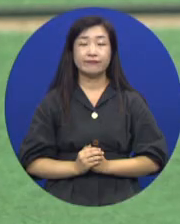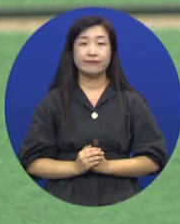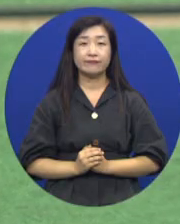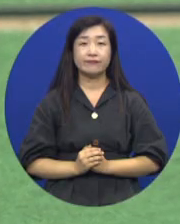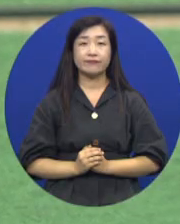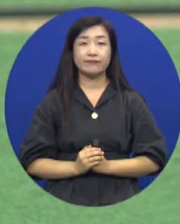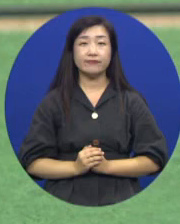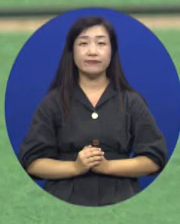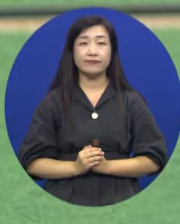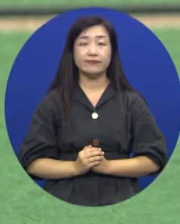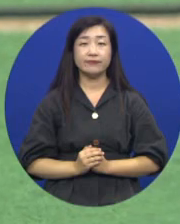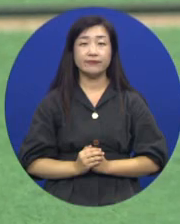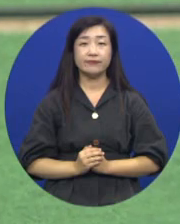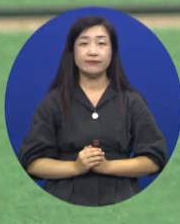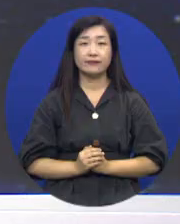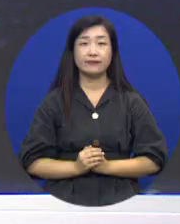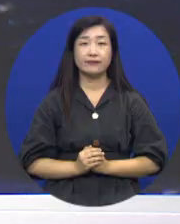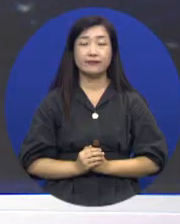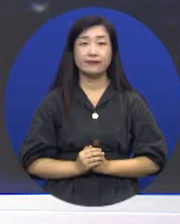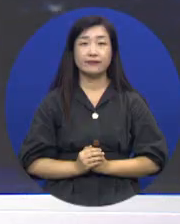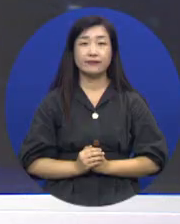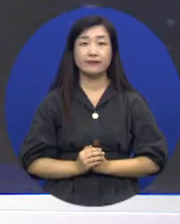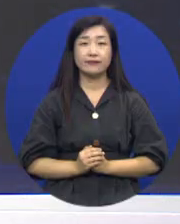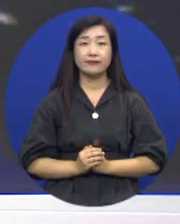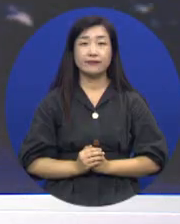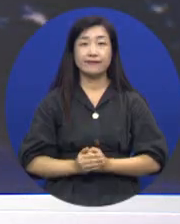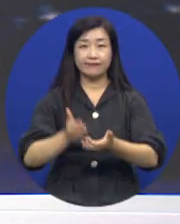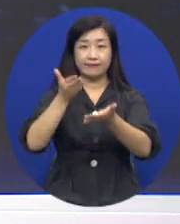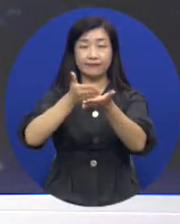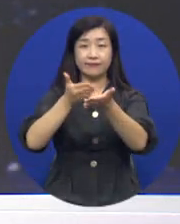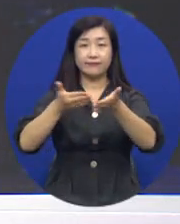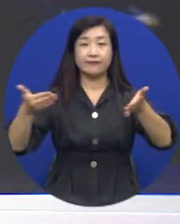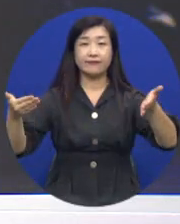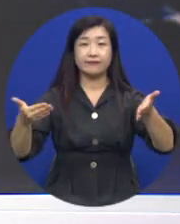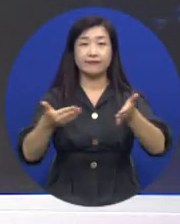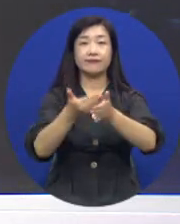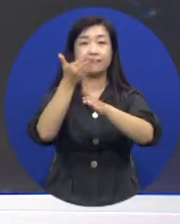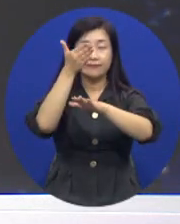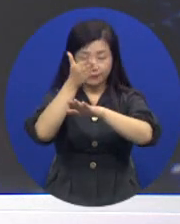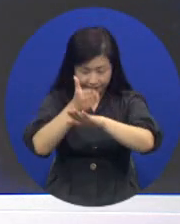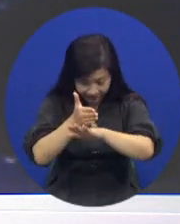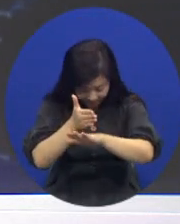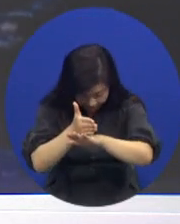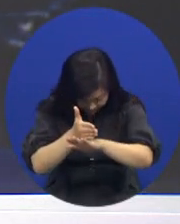뉴스를 마칩니다. 고맙습니다.